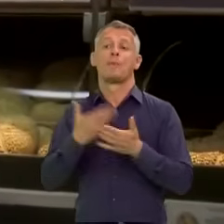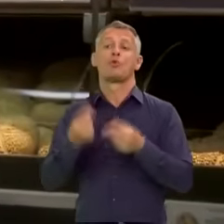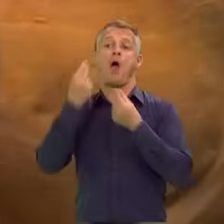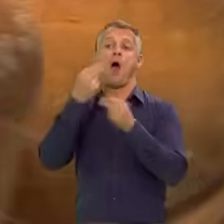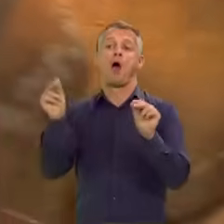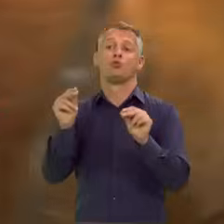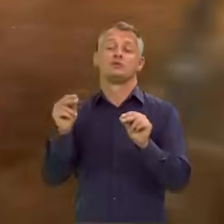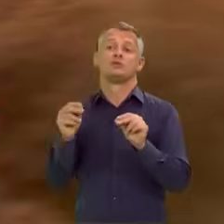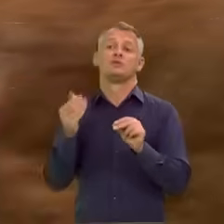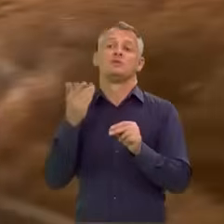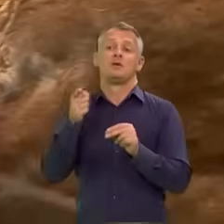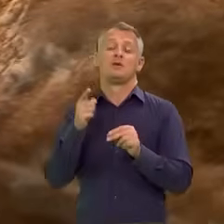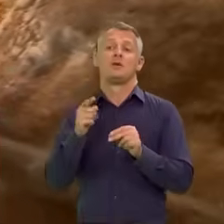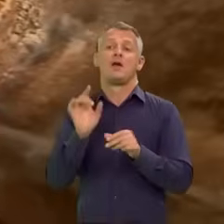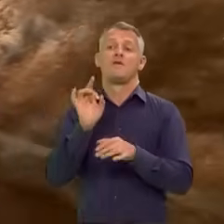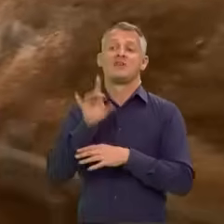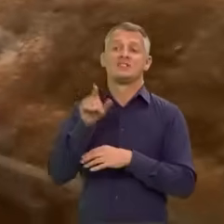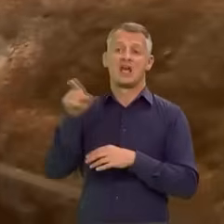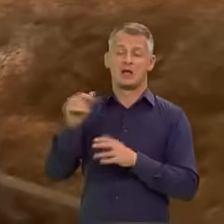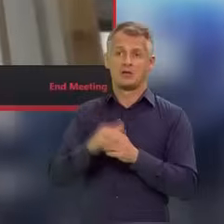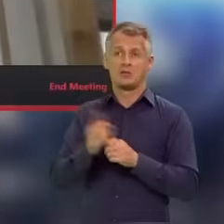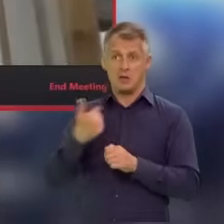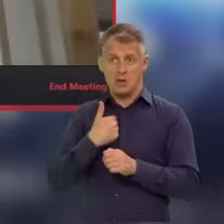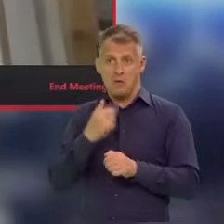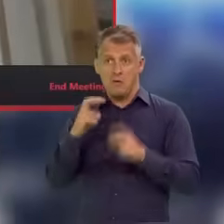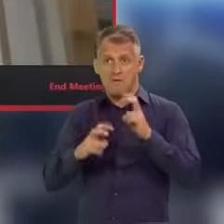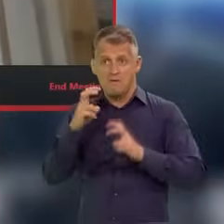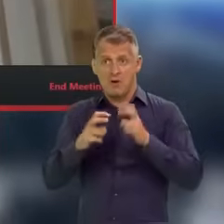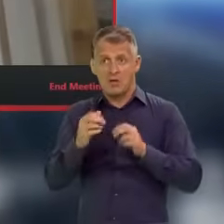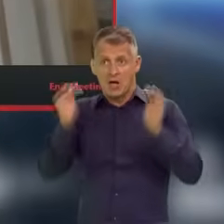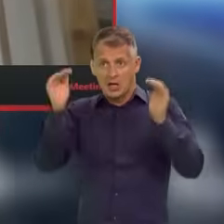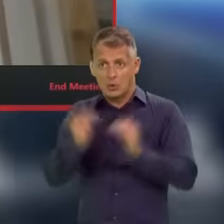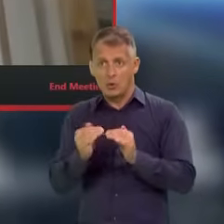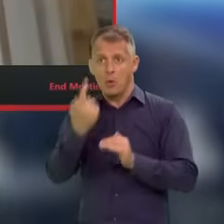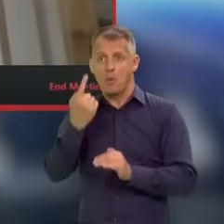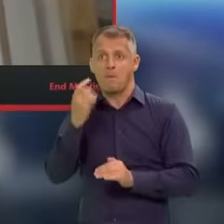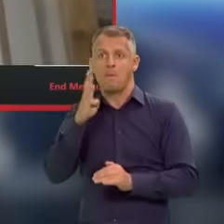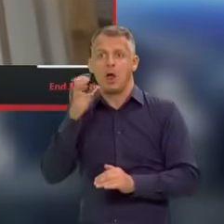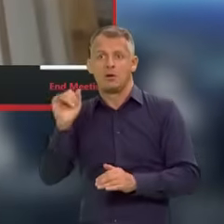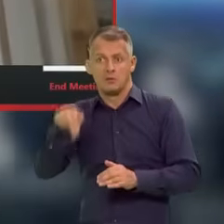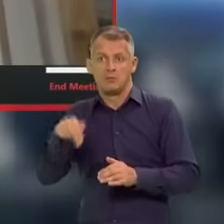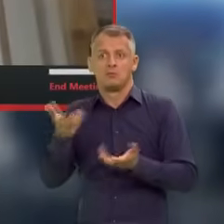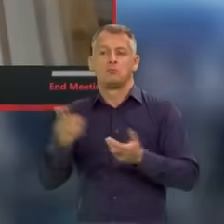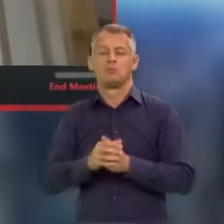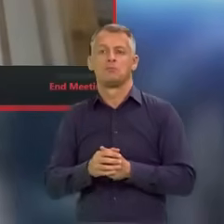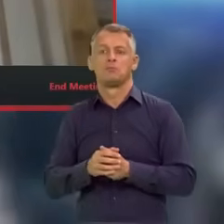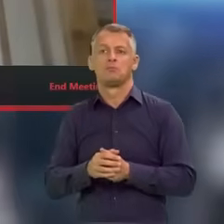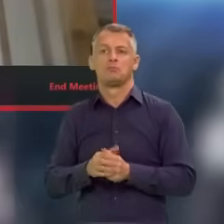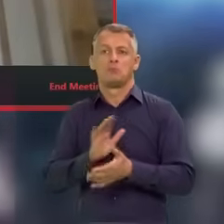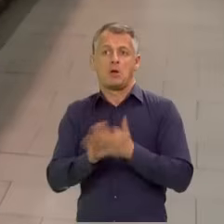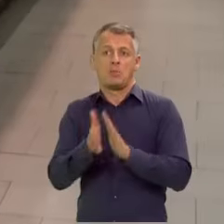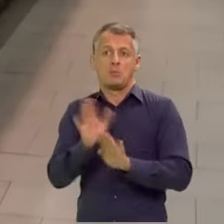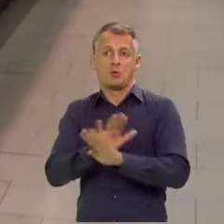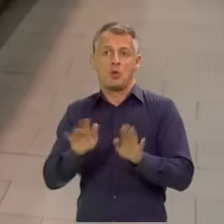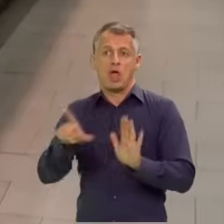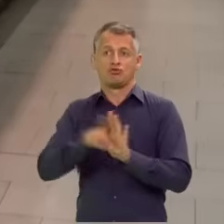pe pachet, pe la raft. Dar eu, producător, reduc prețul cu un ban. Și am eludat complet legea.